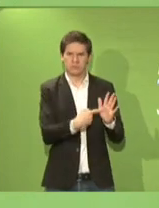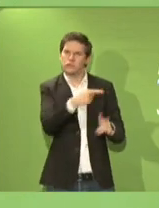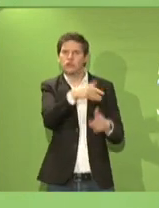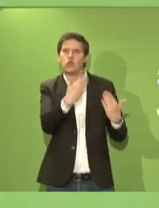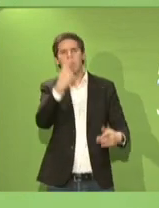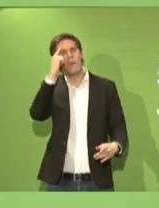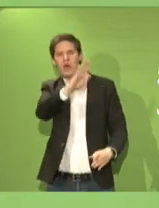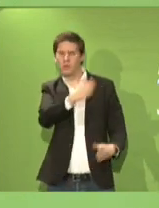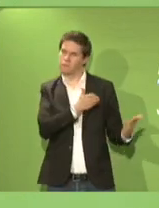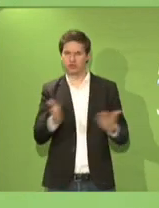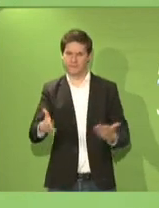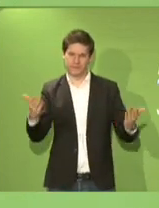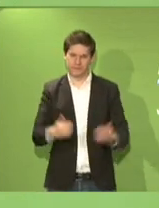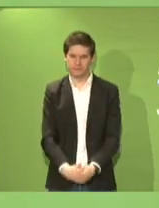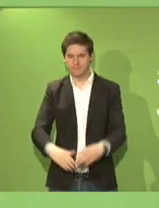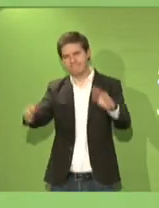daneben.